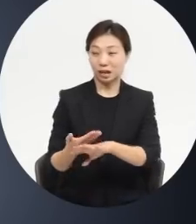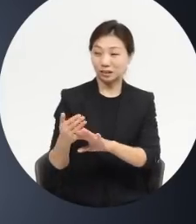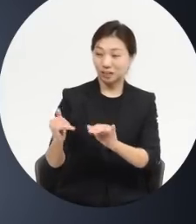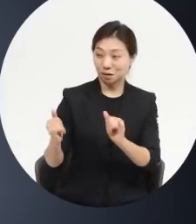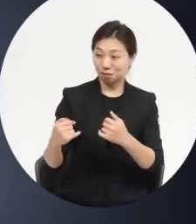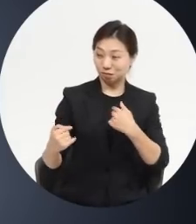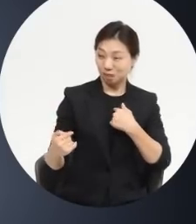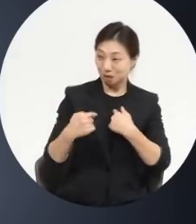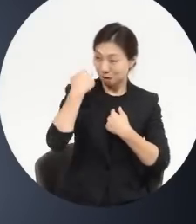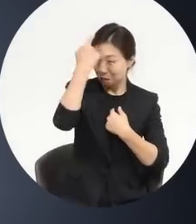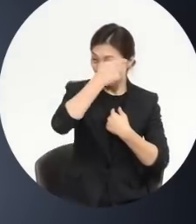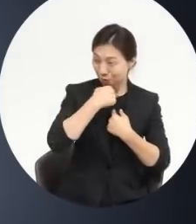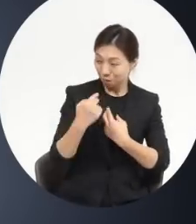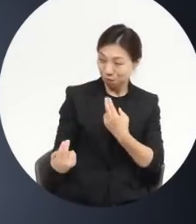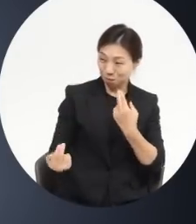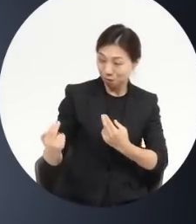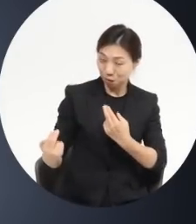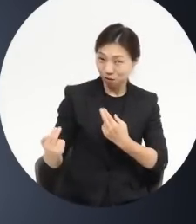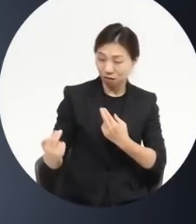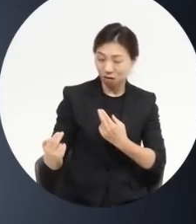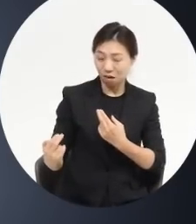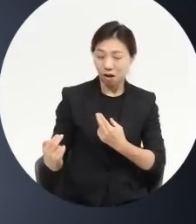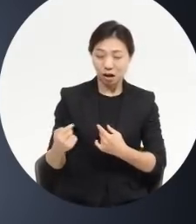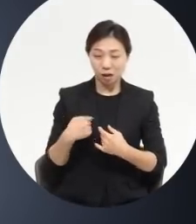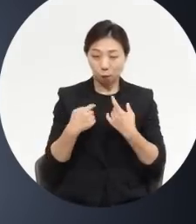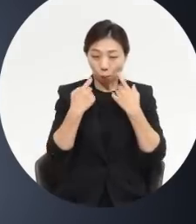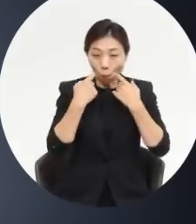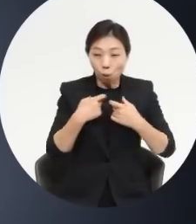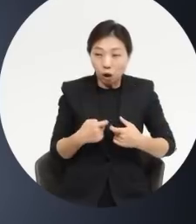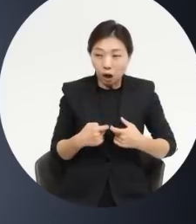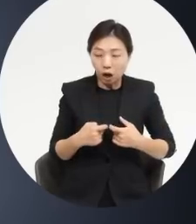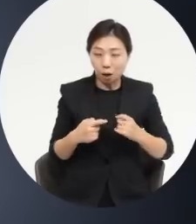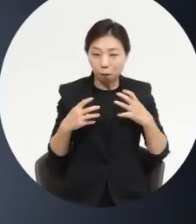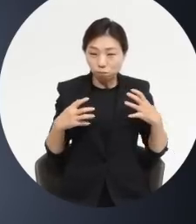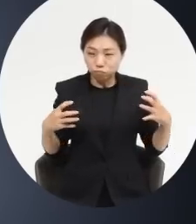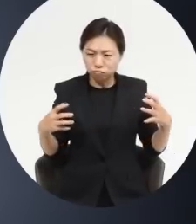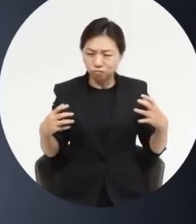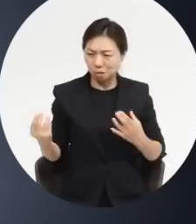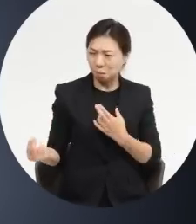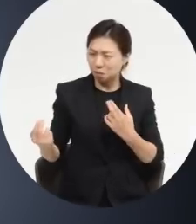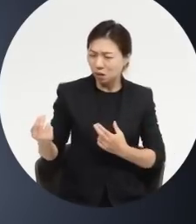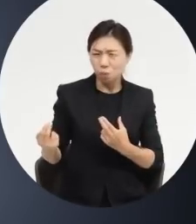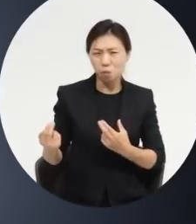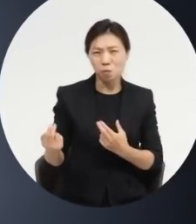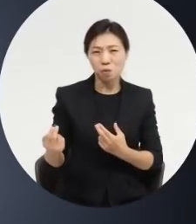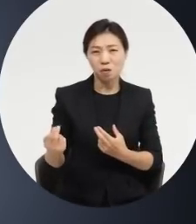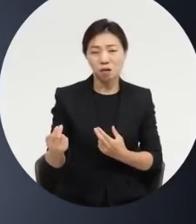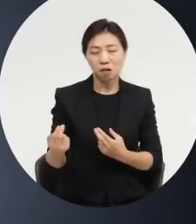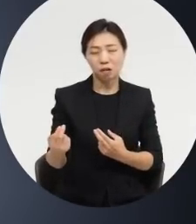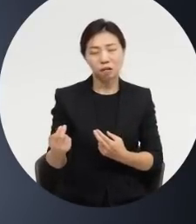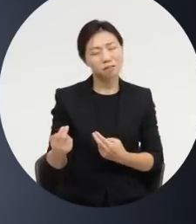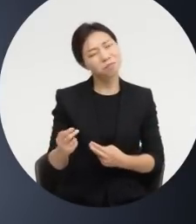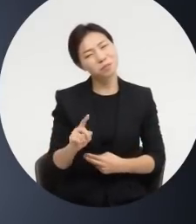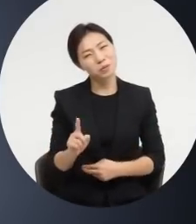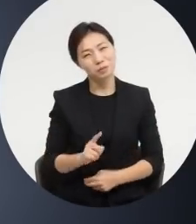남하고 비교해서 내가 홀쭉하다, 내가 뚱뚱하다 이러는데